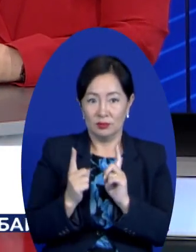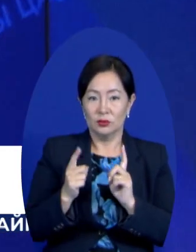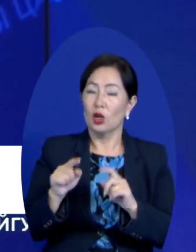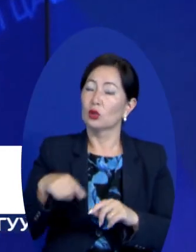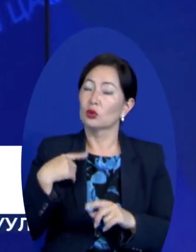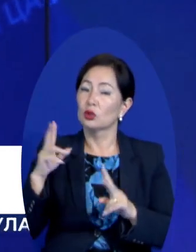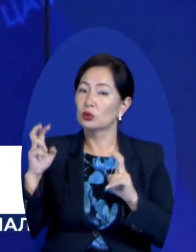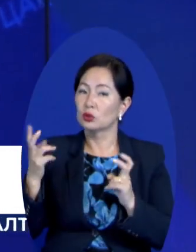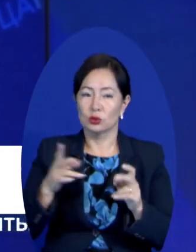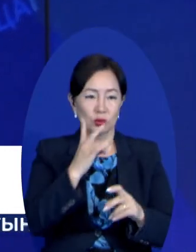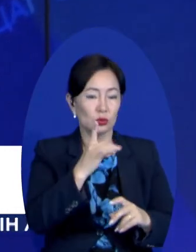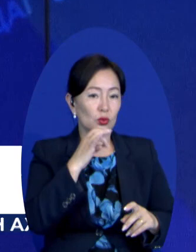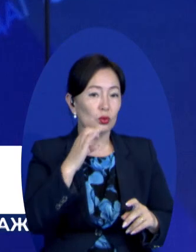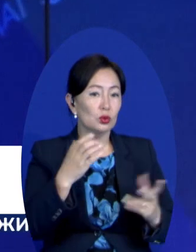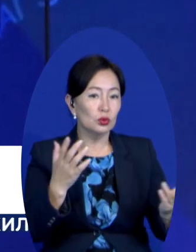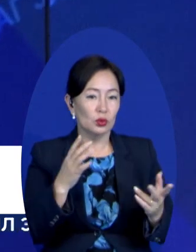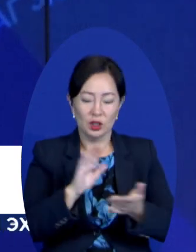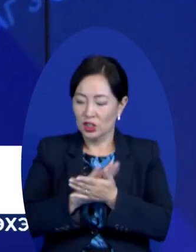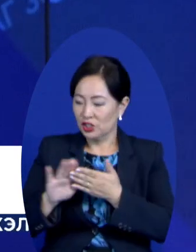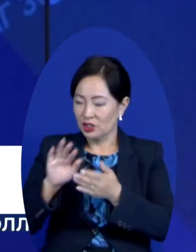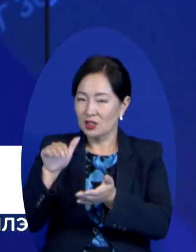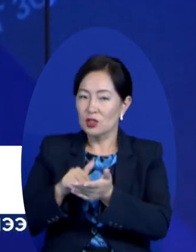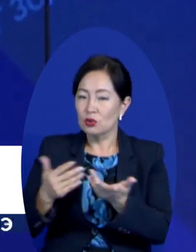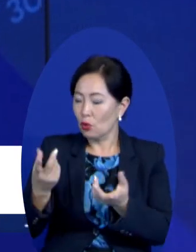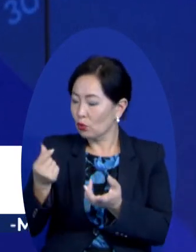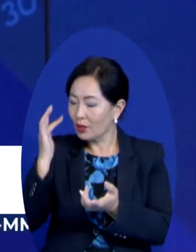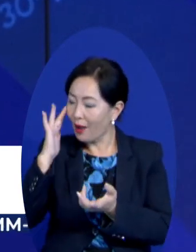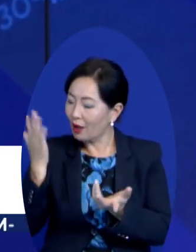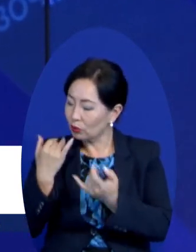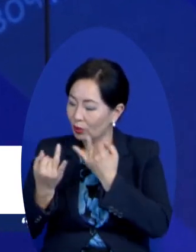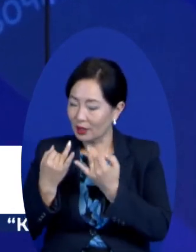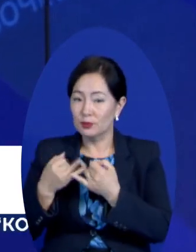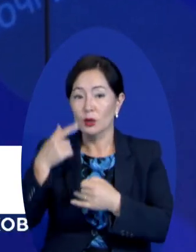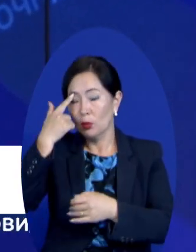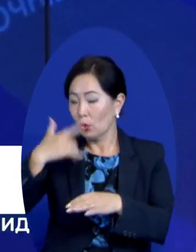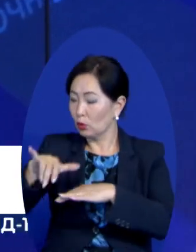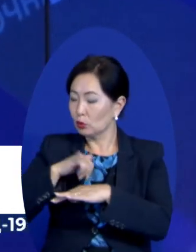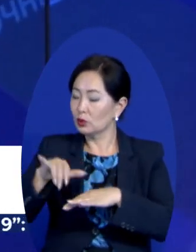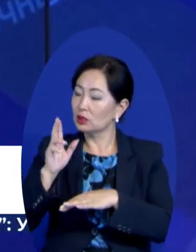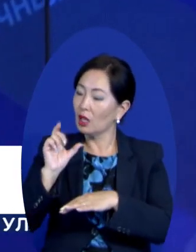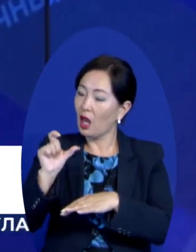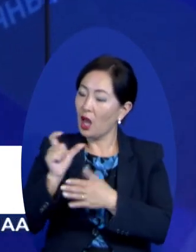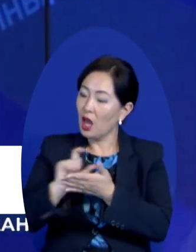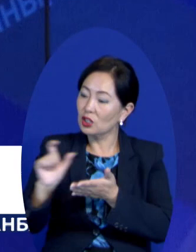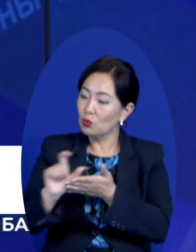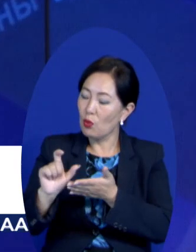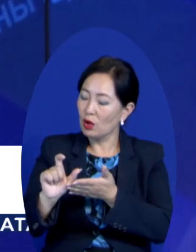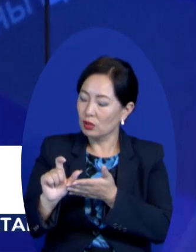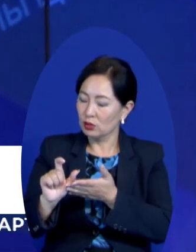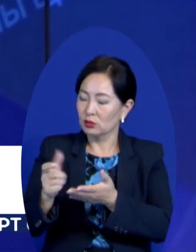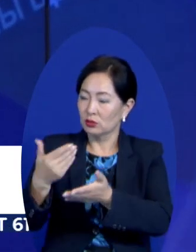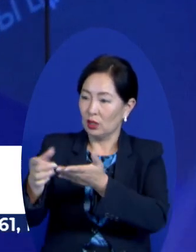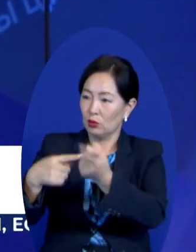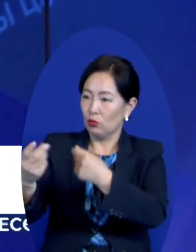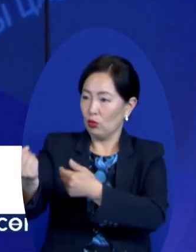за нүүрсний шинжлэхдсэн стандарт, нүүрсний үнийн аргачлалын талаар ярилцсан. Тэгэхээр Монгол улсын одоо экспортын гол орлогыг бүрдүүлэгч ашигт